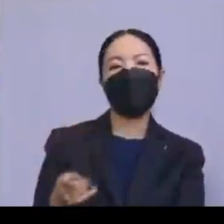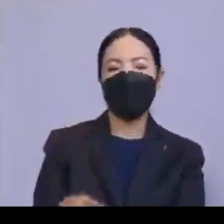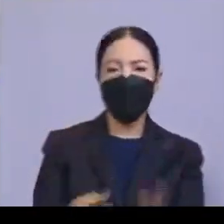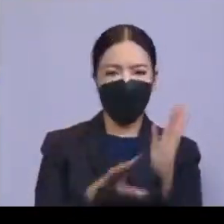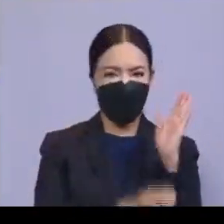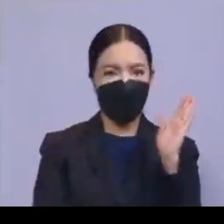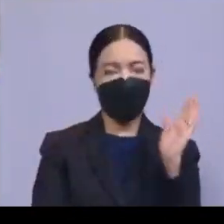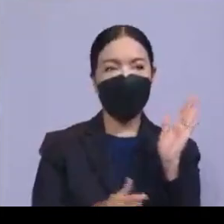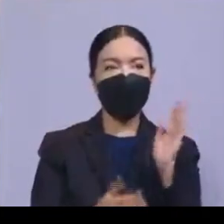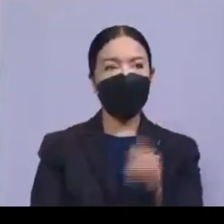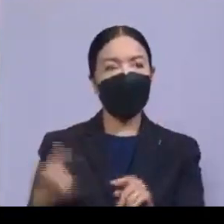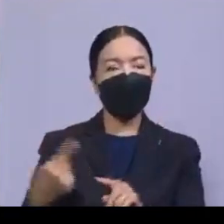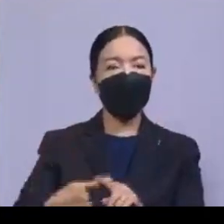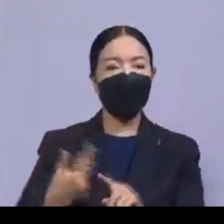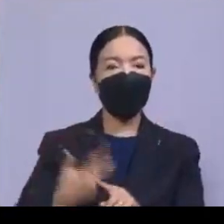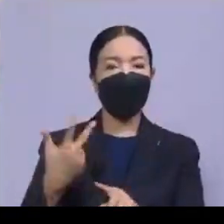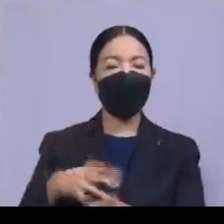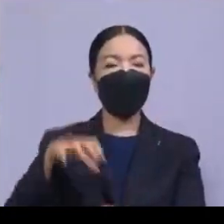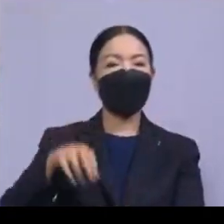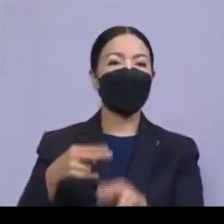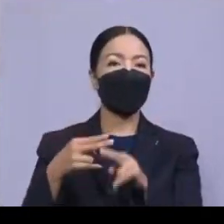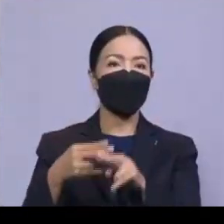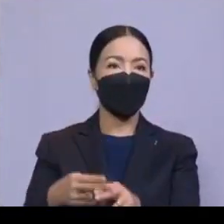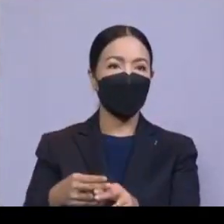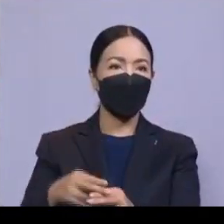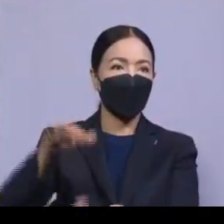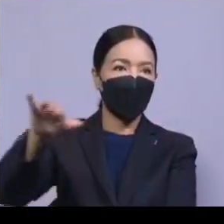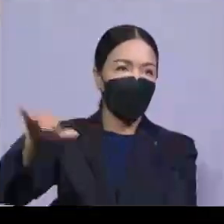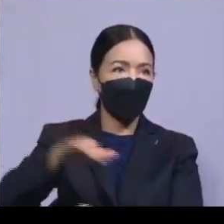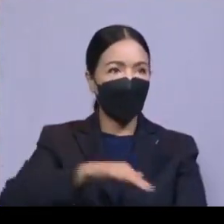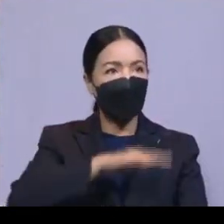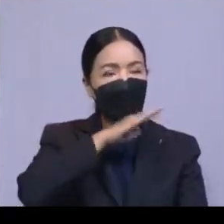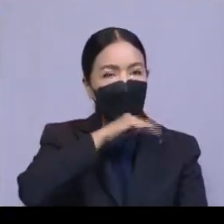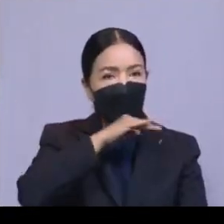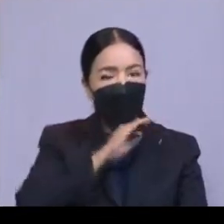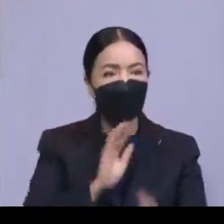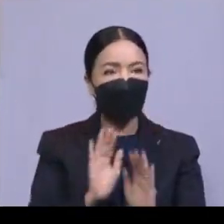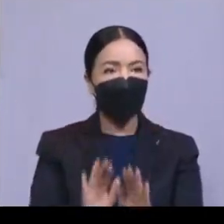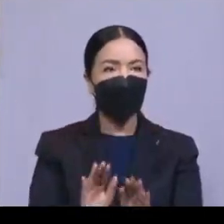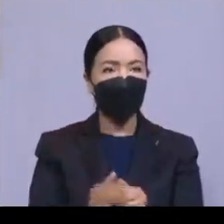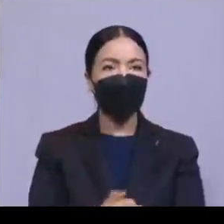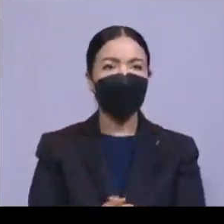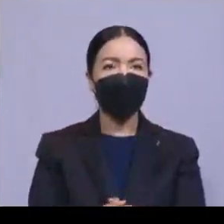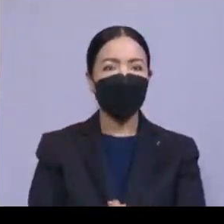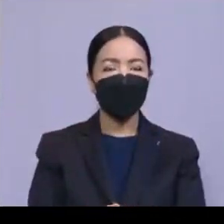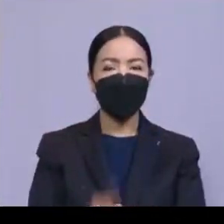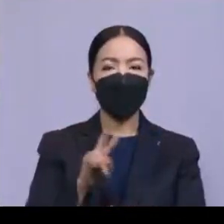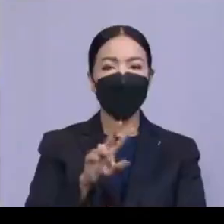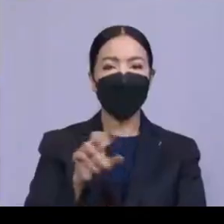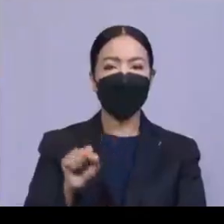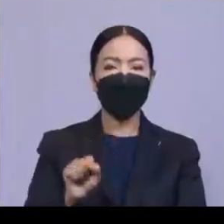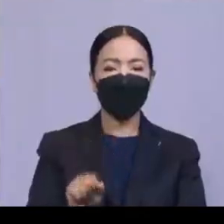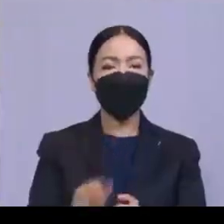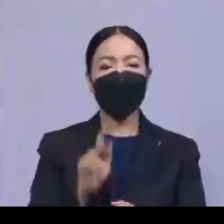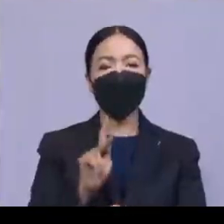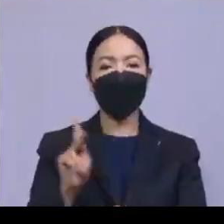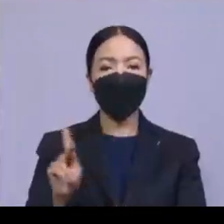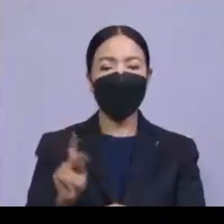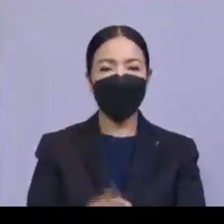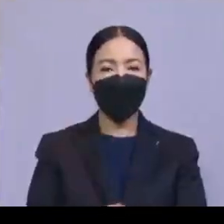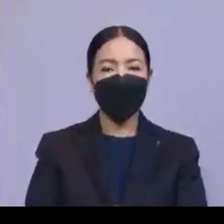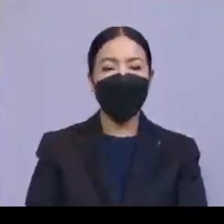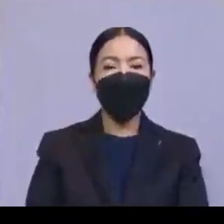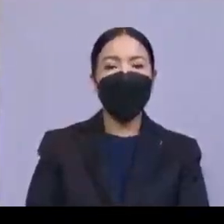สงขลานะเขาบอกว่า 3เดือนมีเอกชนรายนึงนำเข้าเนื้อหมูมาแล้วก็มีแก๊สอายัดไว้แล้ว 2แสนกิโลที่ผ่านมา